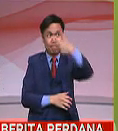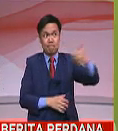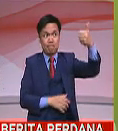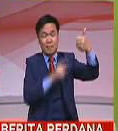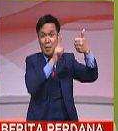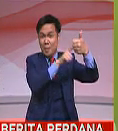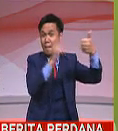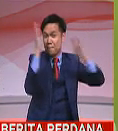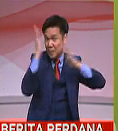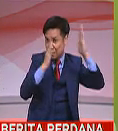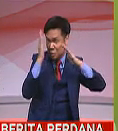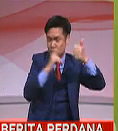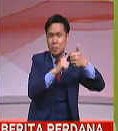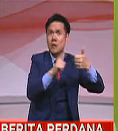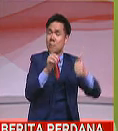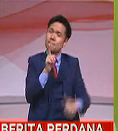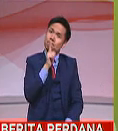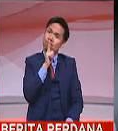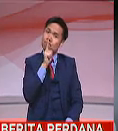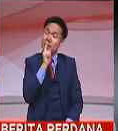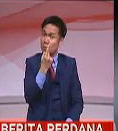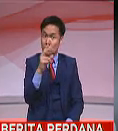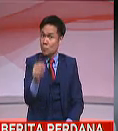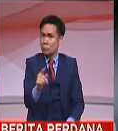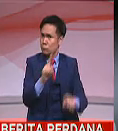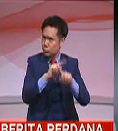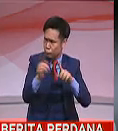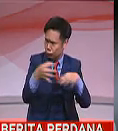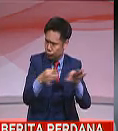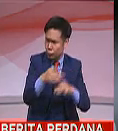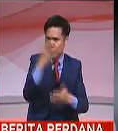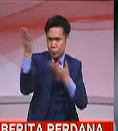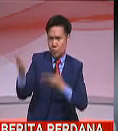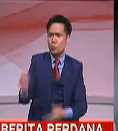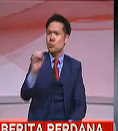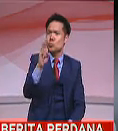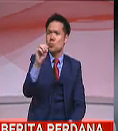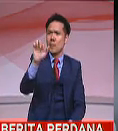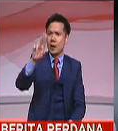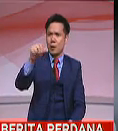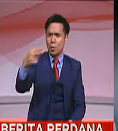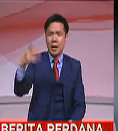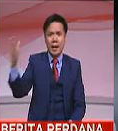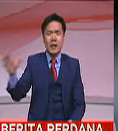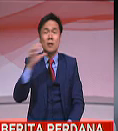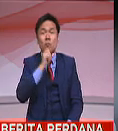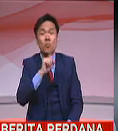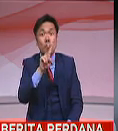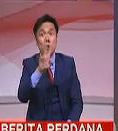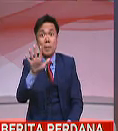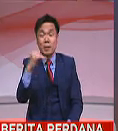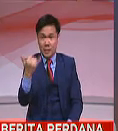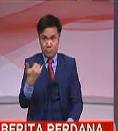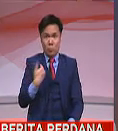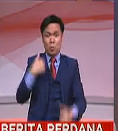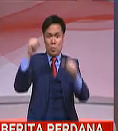negara tidak mengambil pendekatan berdiam diri dalam isu tersebut sumareh 25 tahun sah memperoleh kewarganegaraan Malaysia yang membolehkan